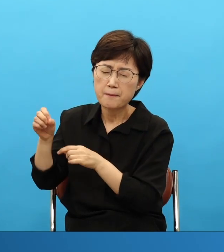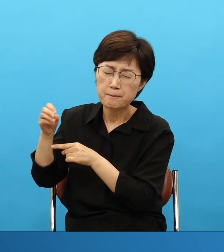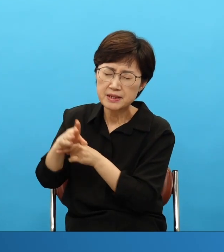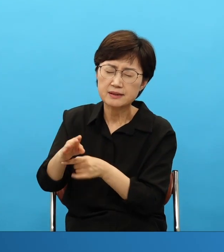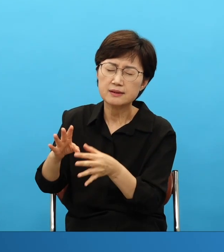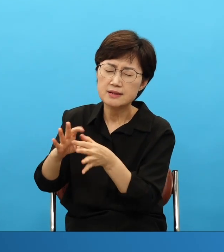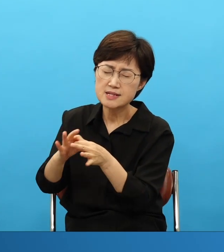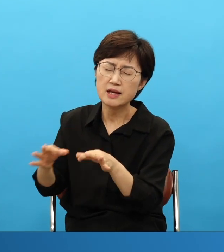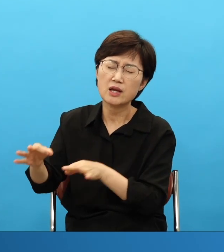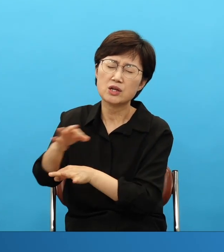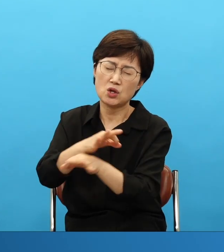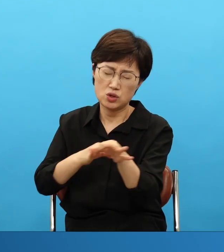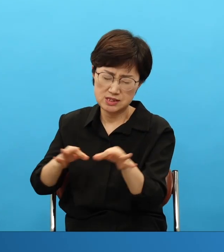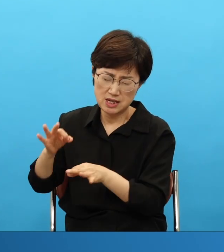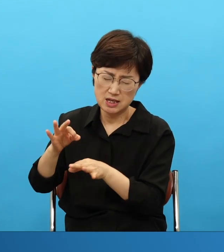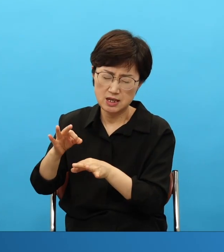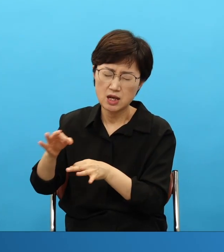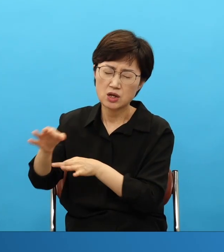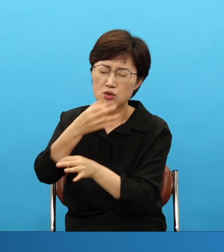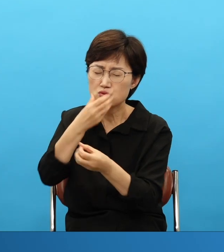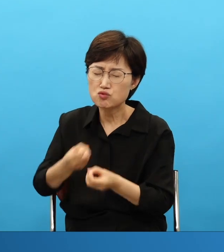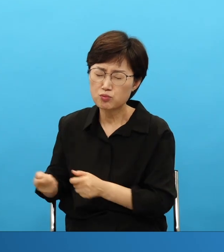산업에 주옵소서